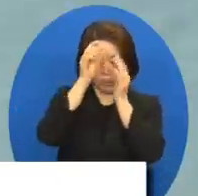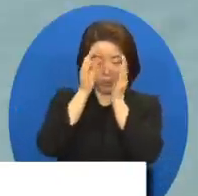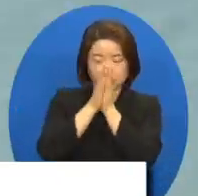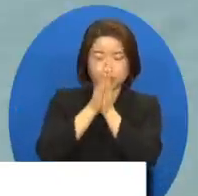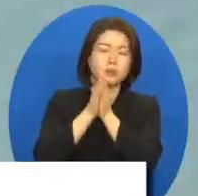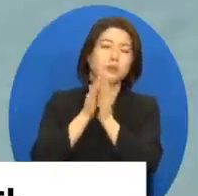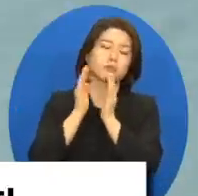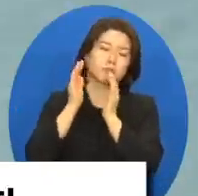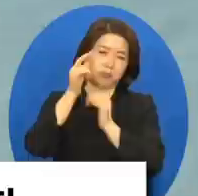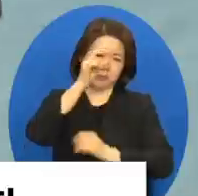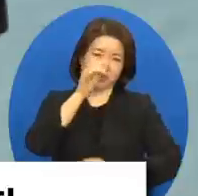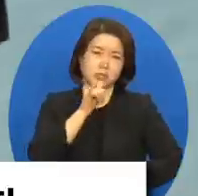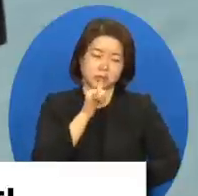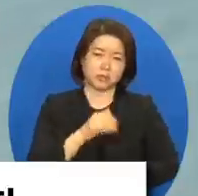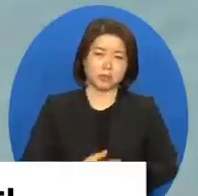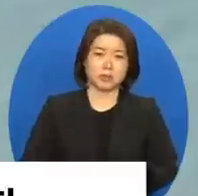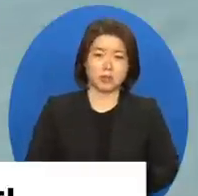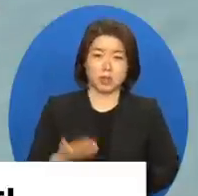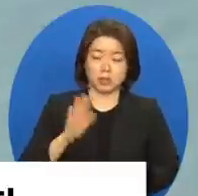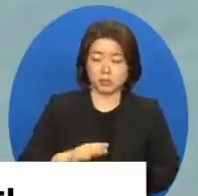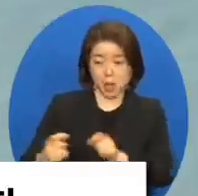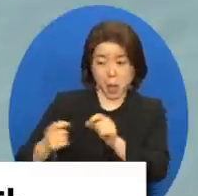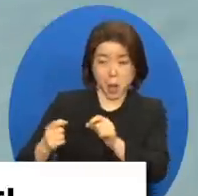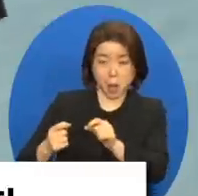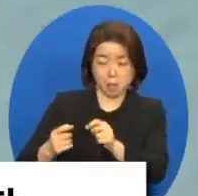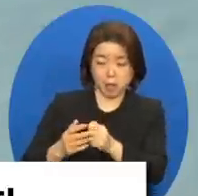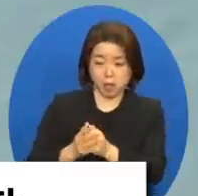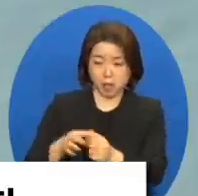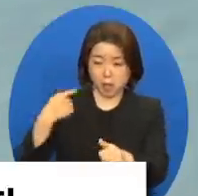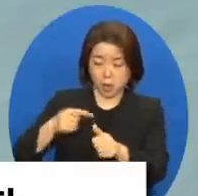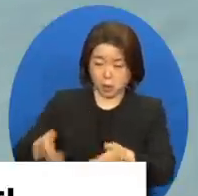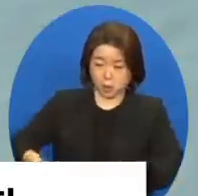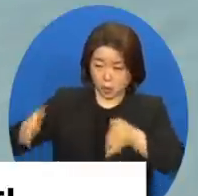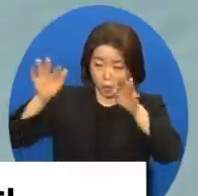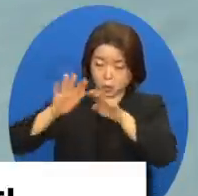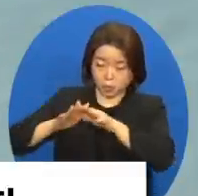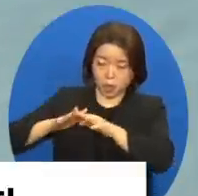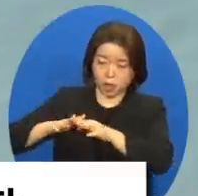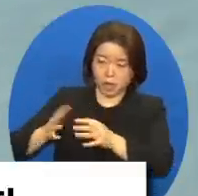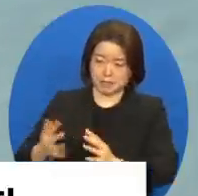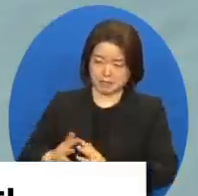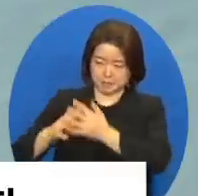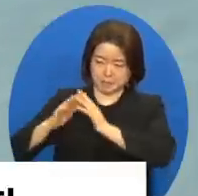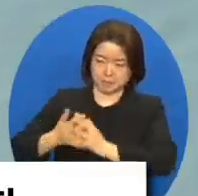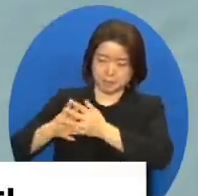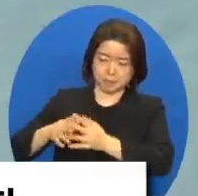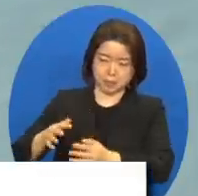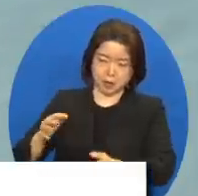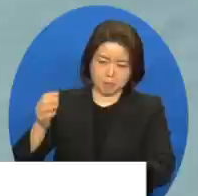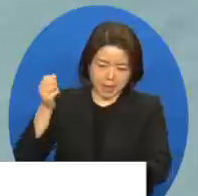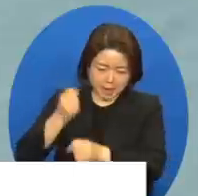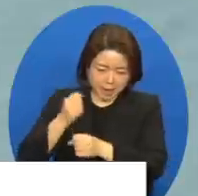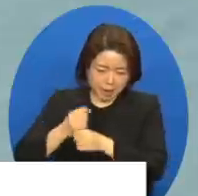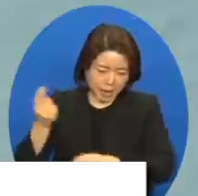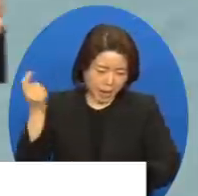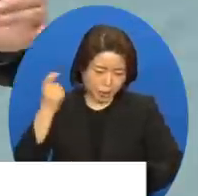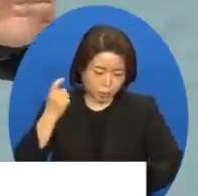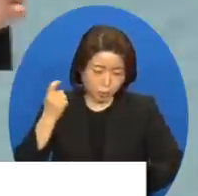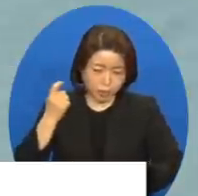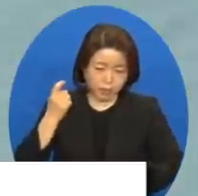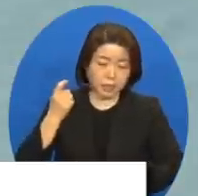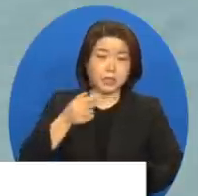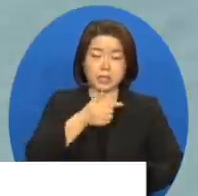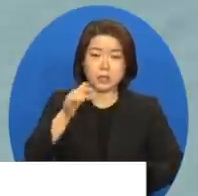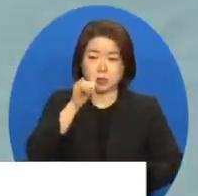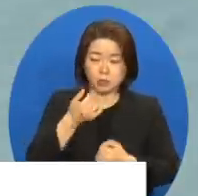하셨습니다. 그런데 옆에 교육관 공사 현장 소리가 계속 들리더랍니다. 그래서 그 현장을